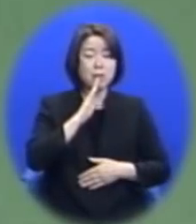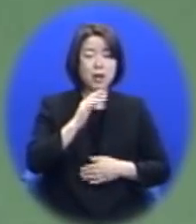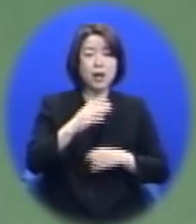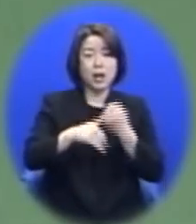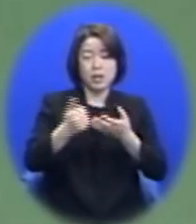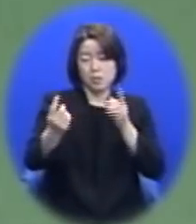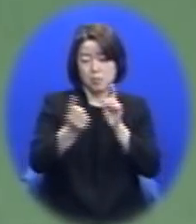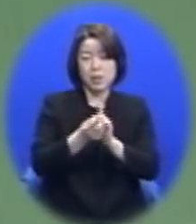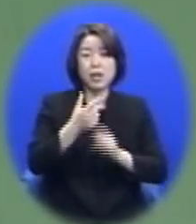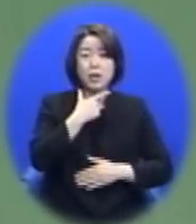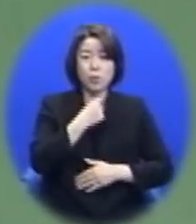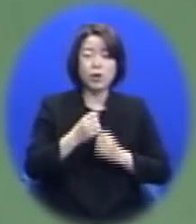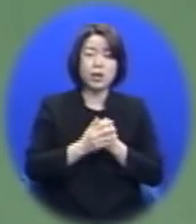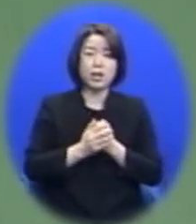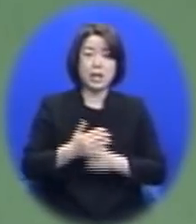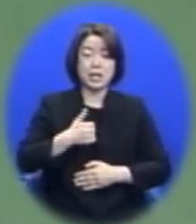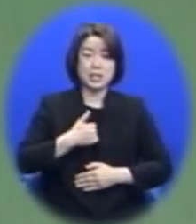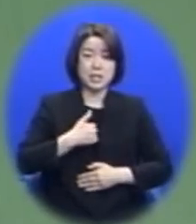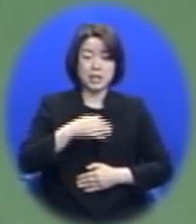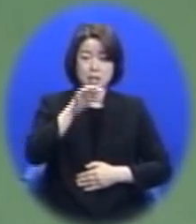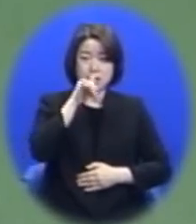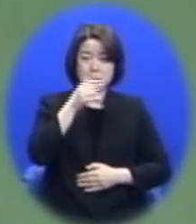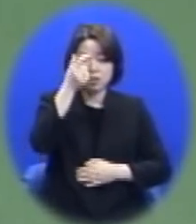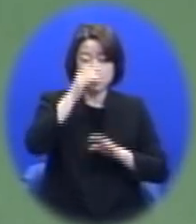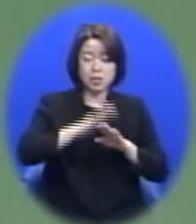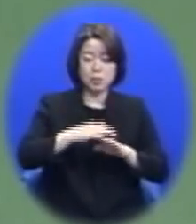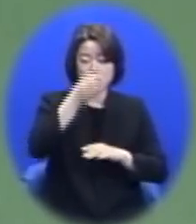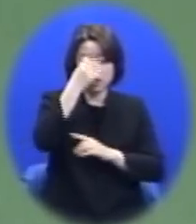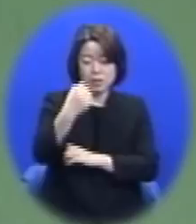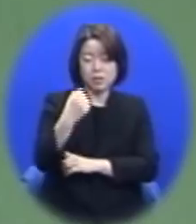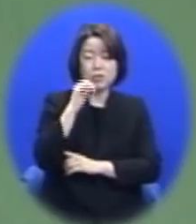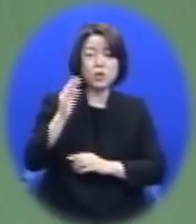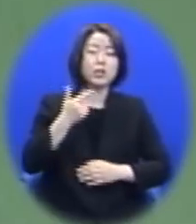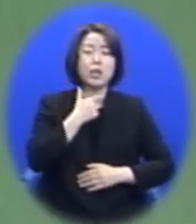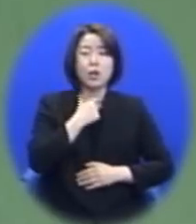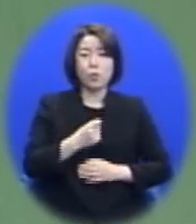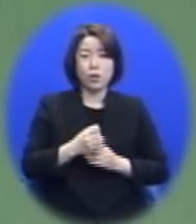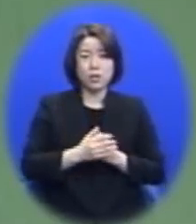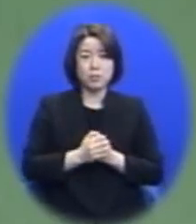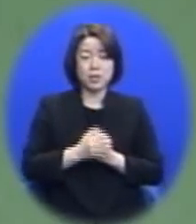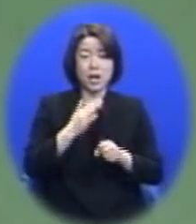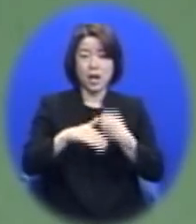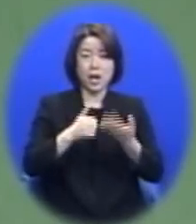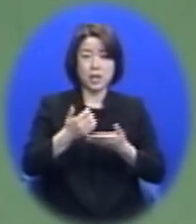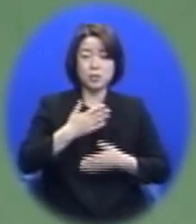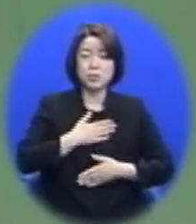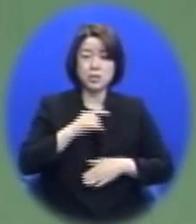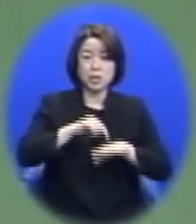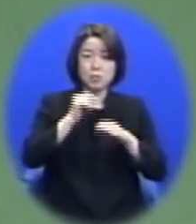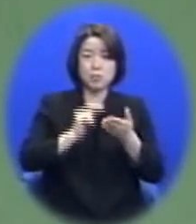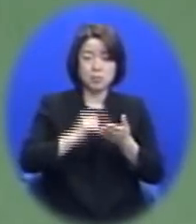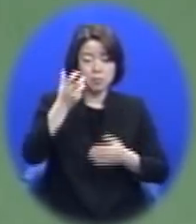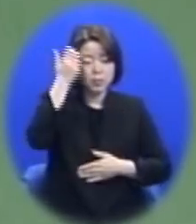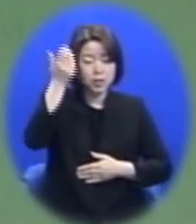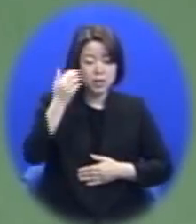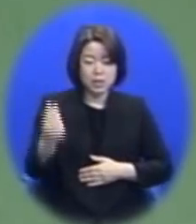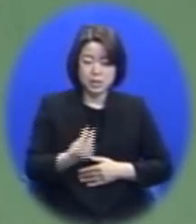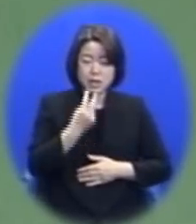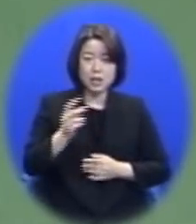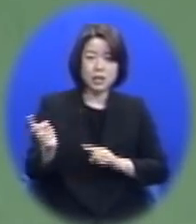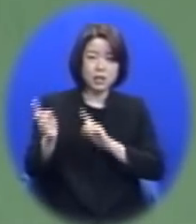원하며 제게 있어서의 예배가 능력이 되기를 원하며 하나님, 제 심령이 살아나기를